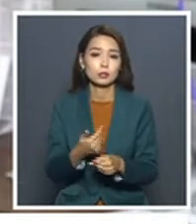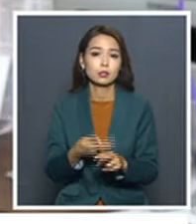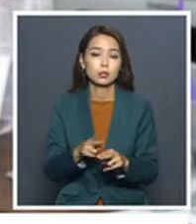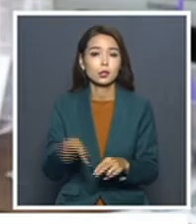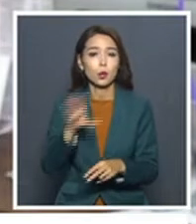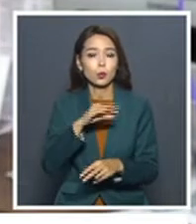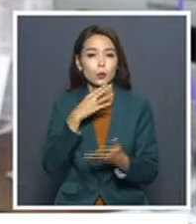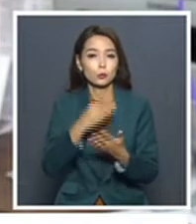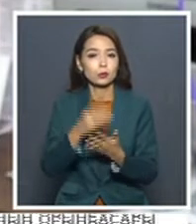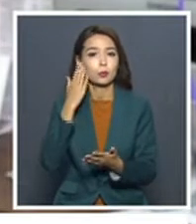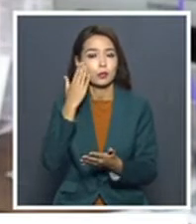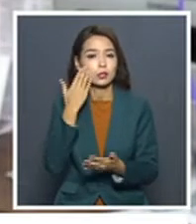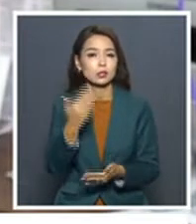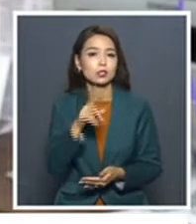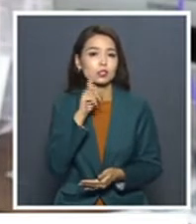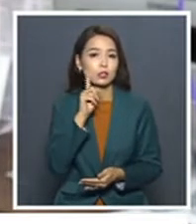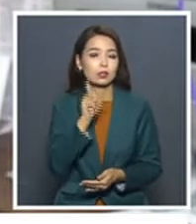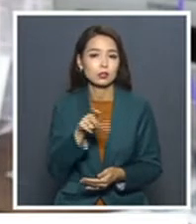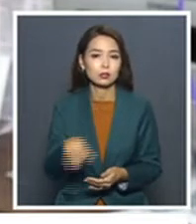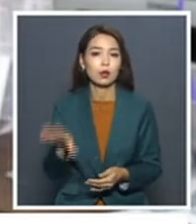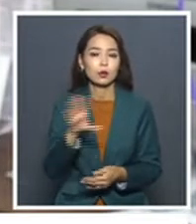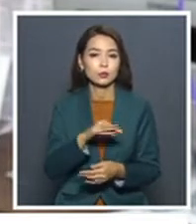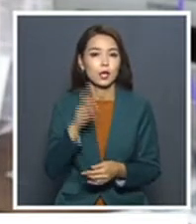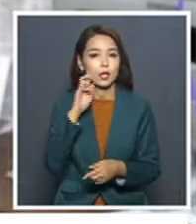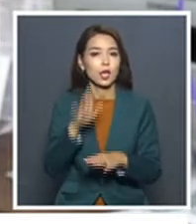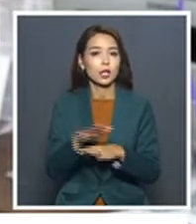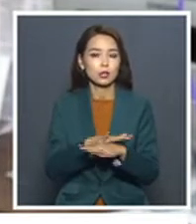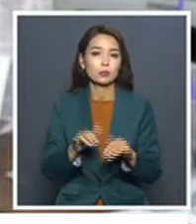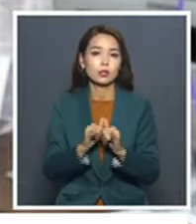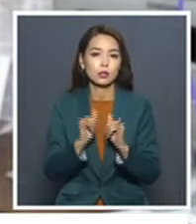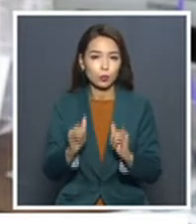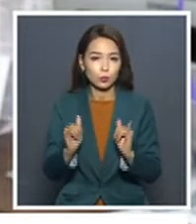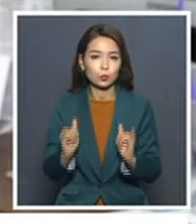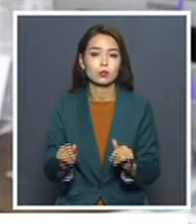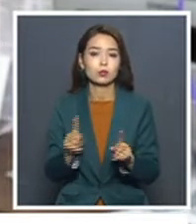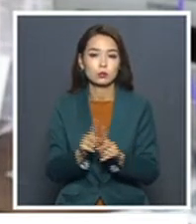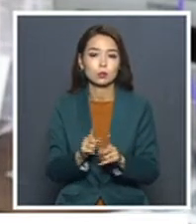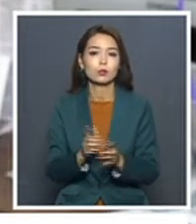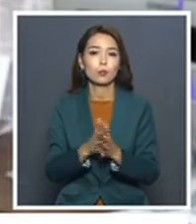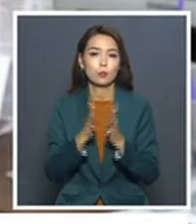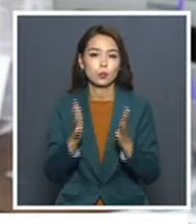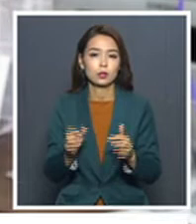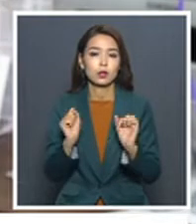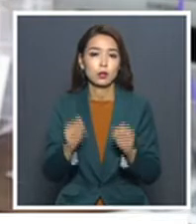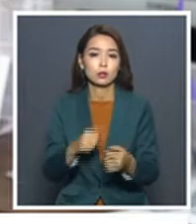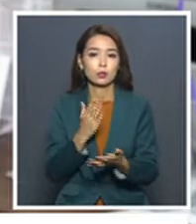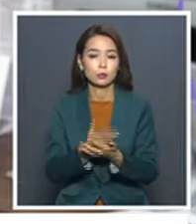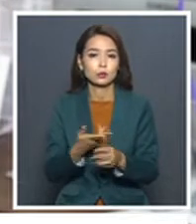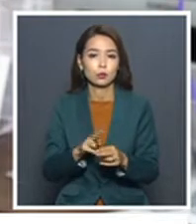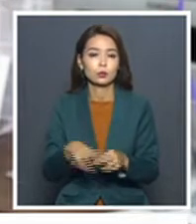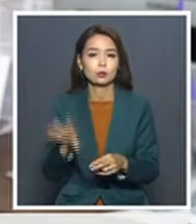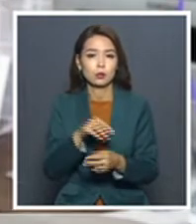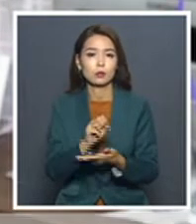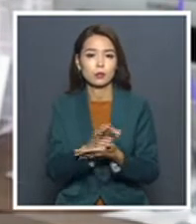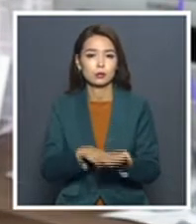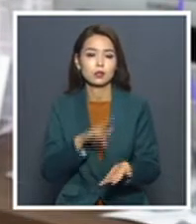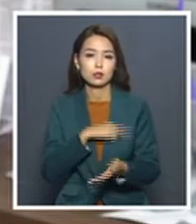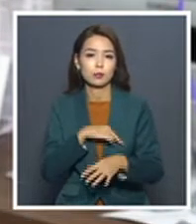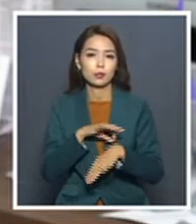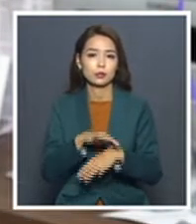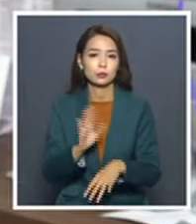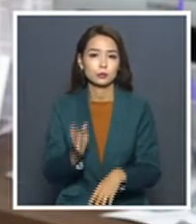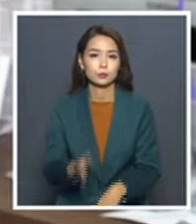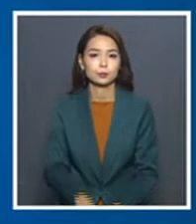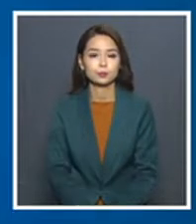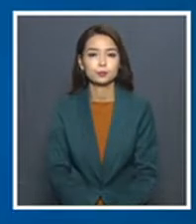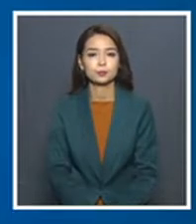бар жастар біздің елімізді арқылы өркендетіп, дамуына себепкер болып, сол реформаны арқылы іске асырады деп күтеміз.